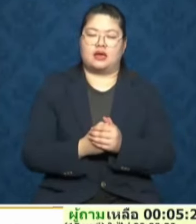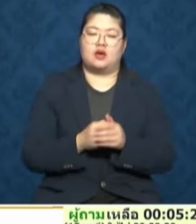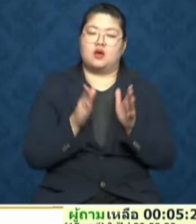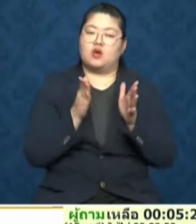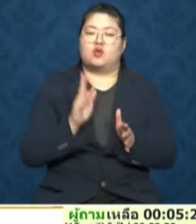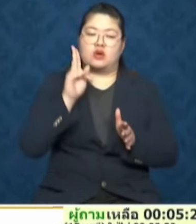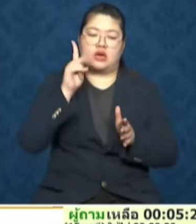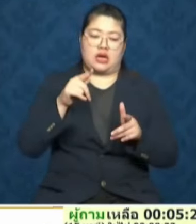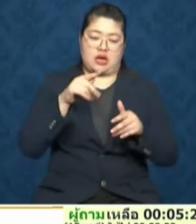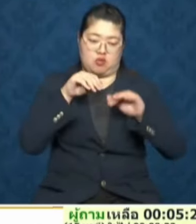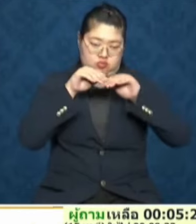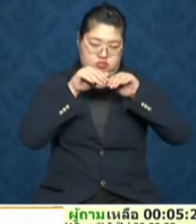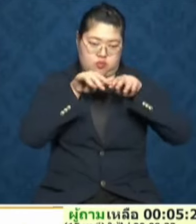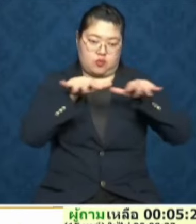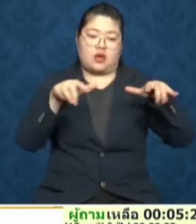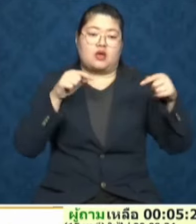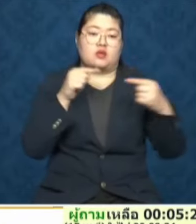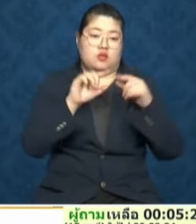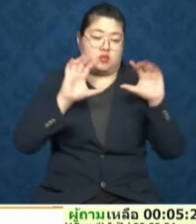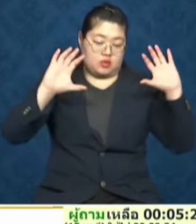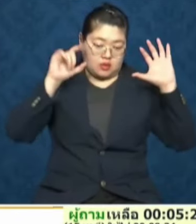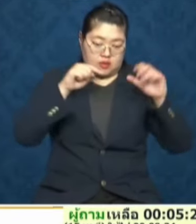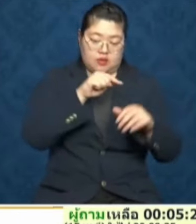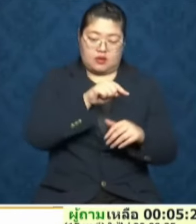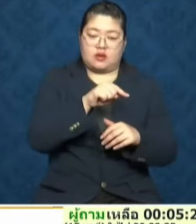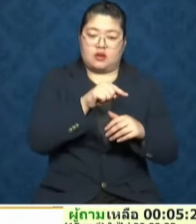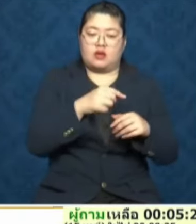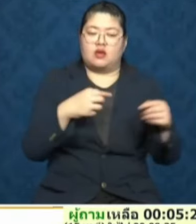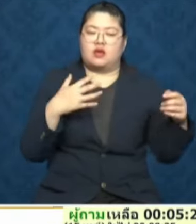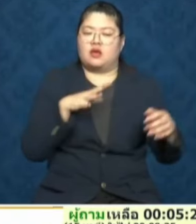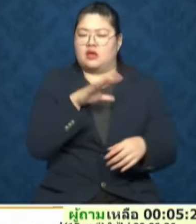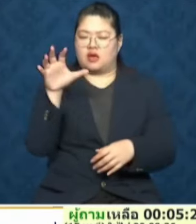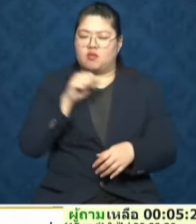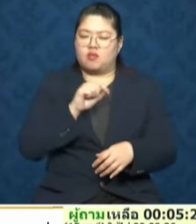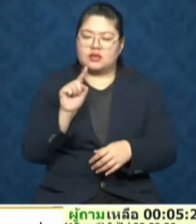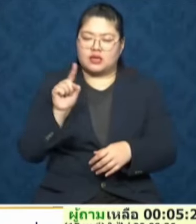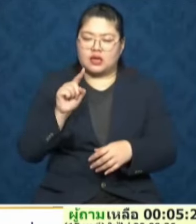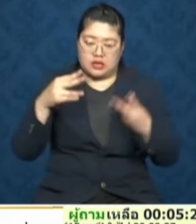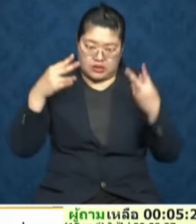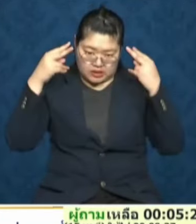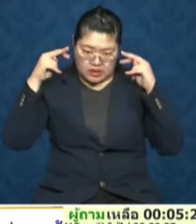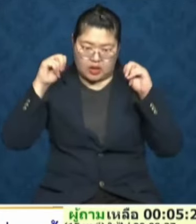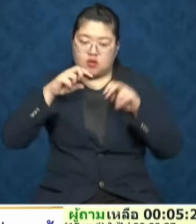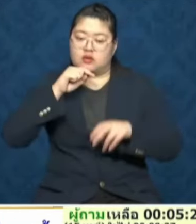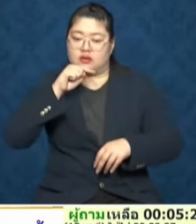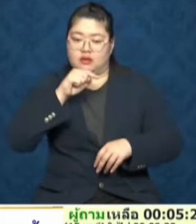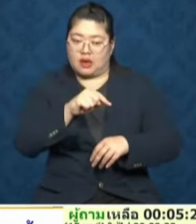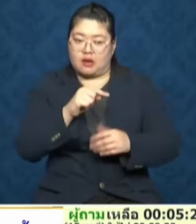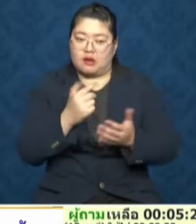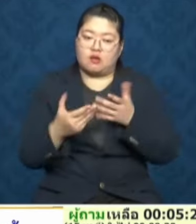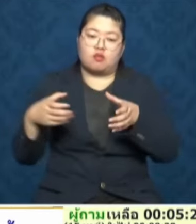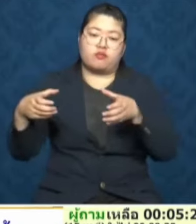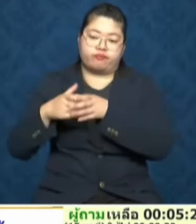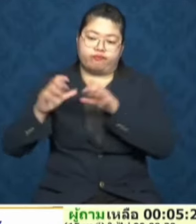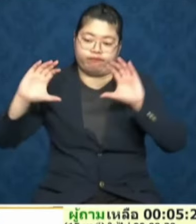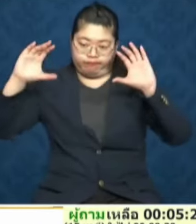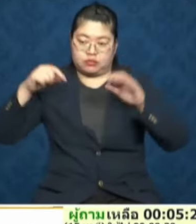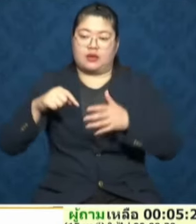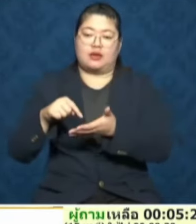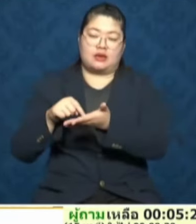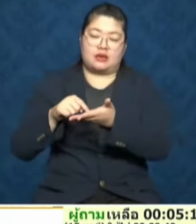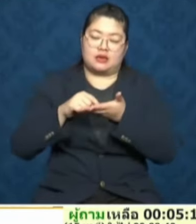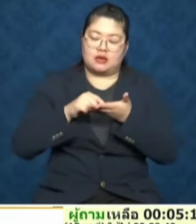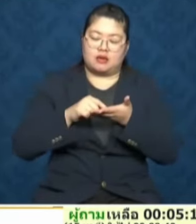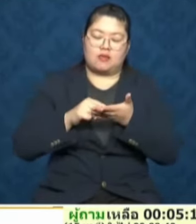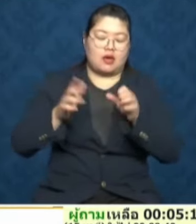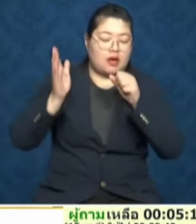lastจากทานในยกรฐมนตรี หอวาทรัฐบานเอง ให้มาเป็ผ